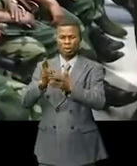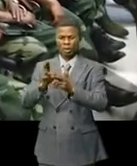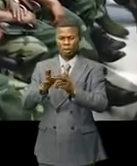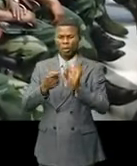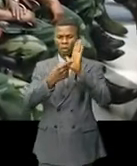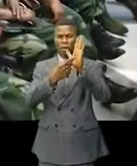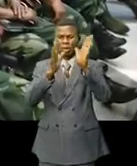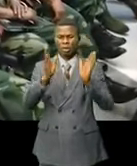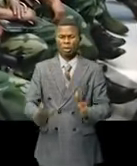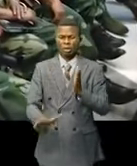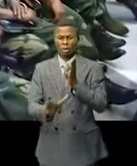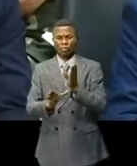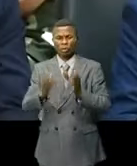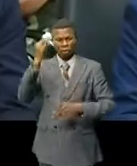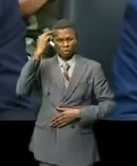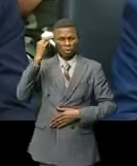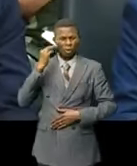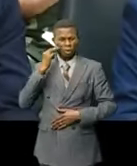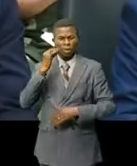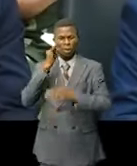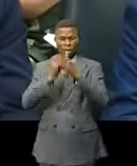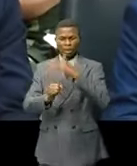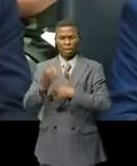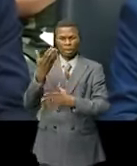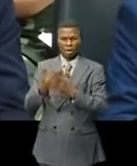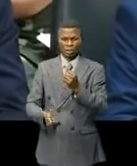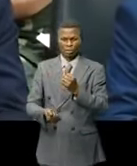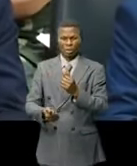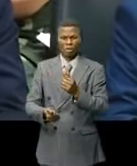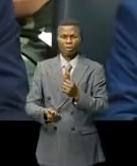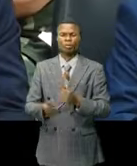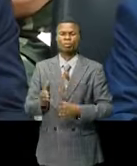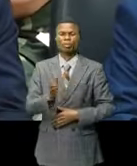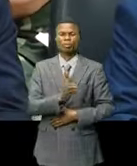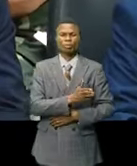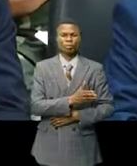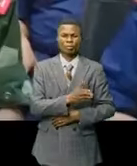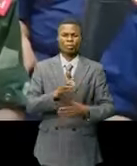représentant le vice-premier ministre, ministre de l'Intérieur, empêché.